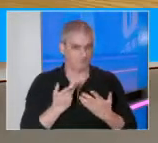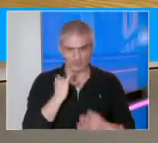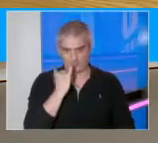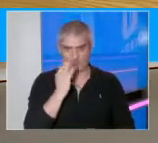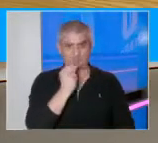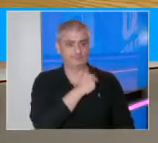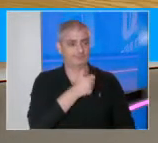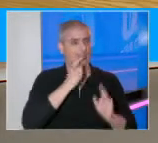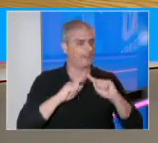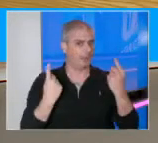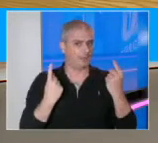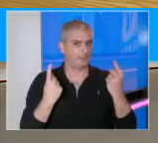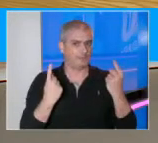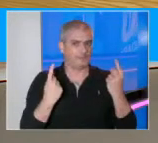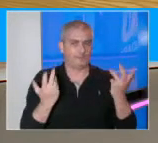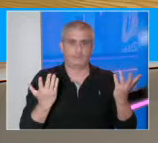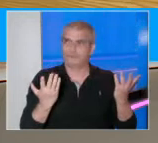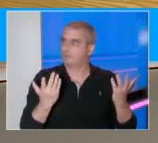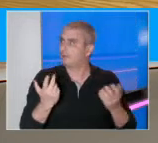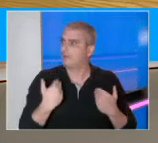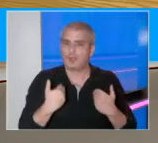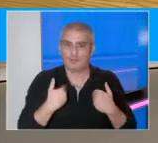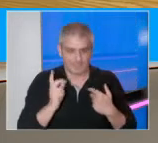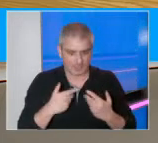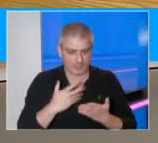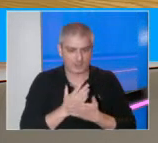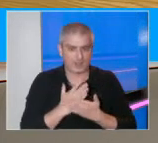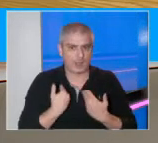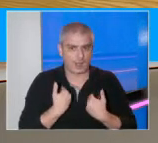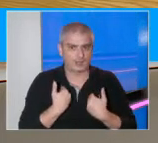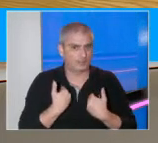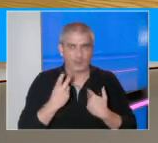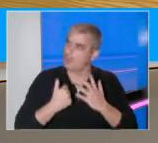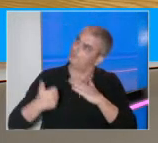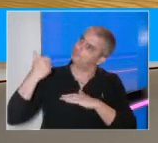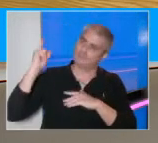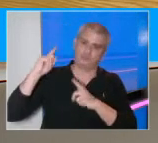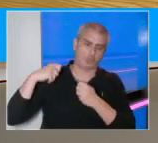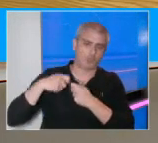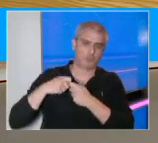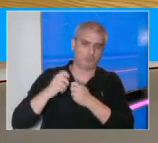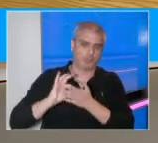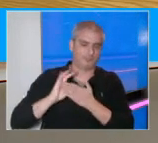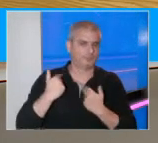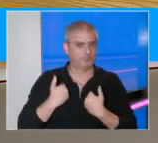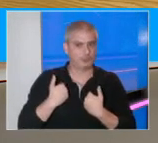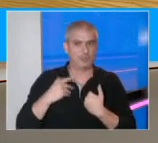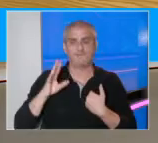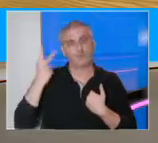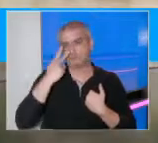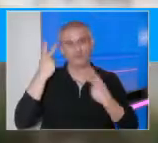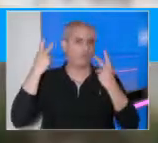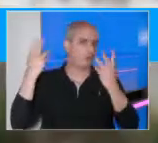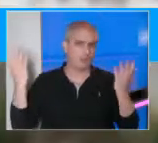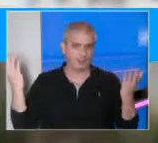אמנם עם שרים אחרים, אבל... כן, אבל מה... אז יכולתי אני להחליט. כן, אבל... ולא ישב מעליי שר שהוא לא שייך למשרד שלי, וכל מה שהוא רואה